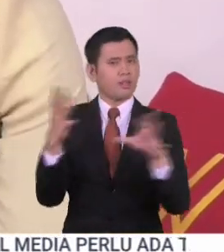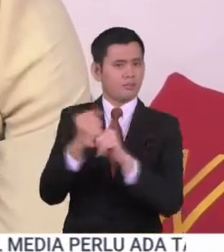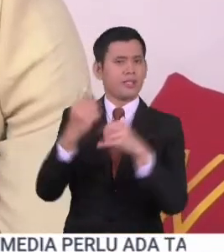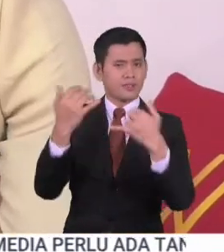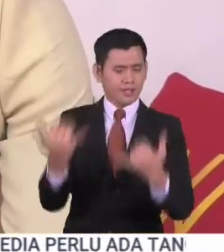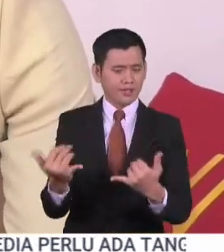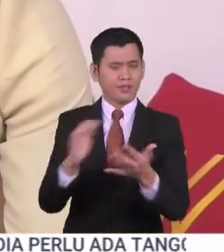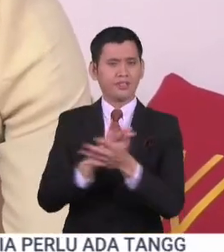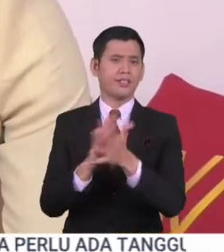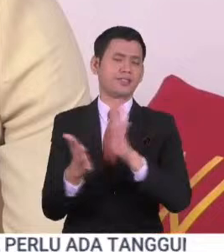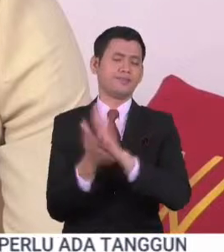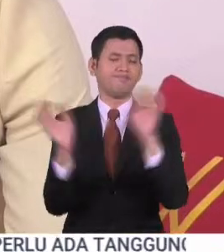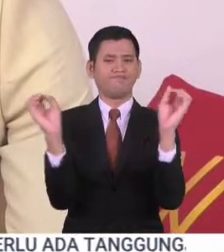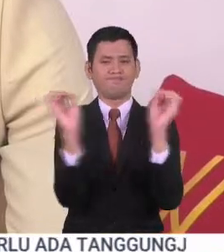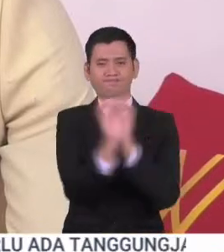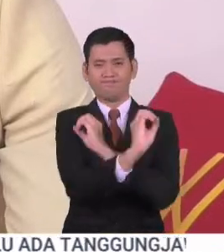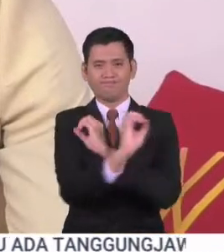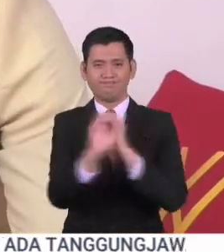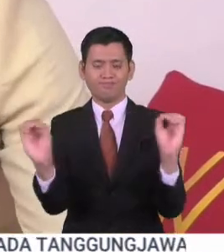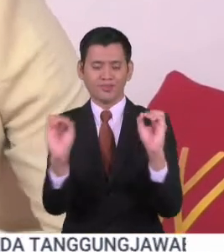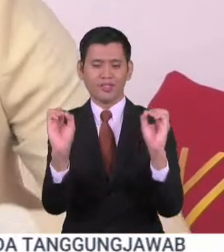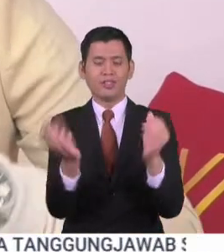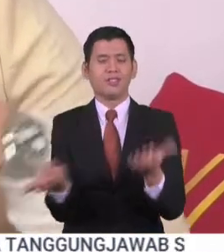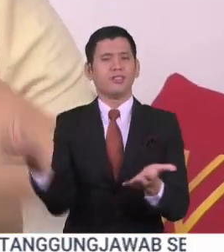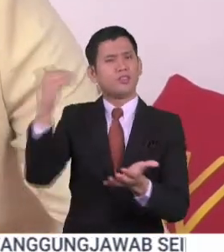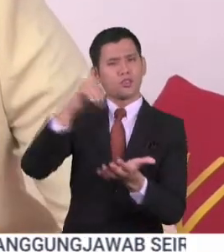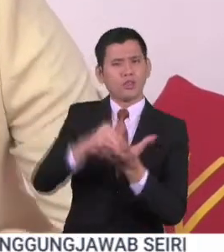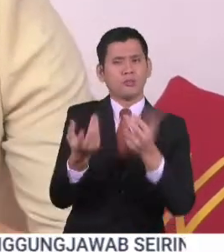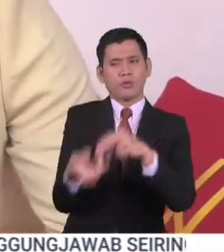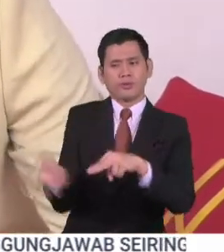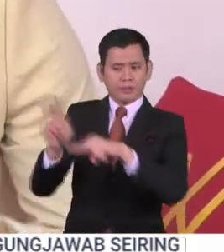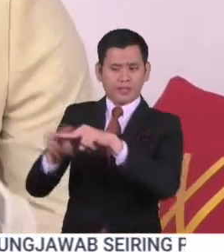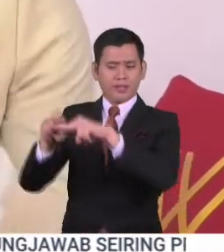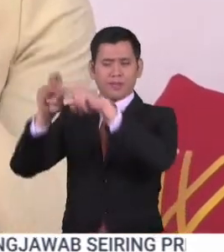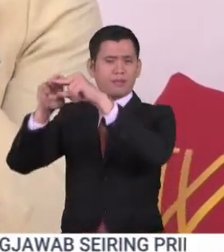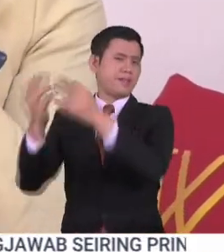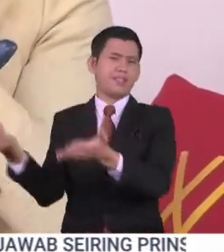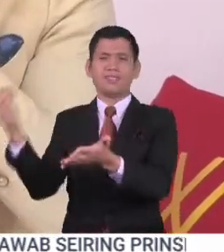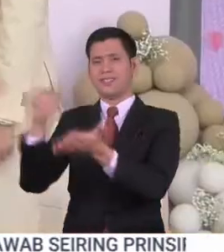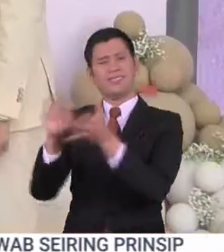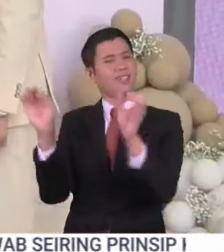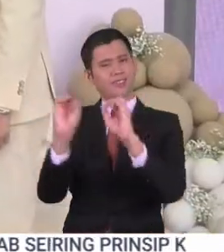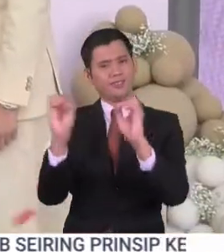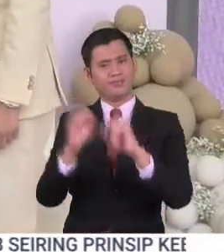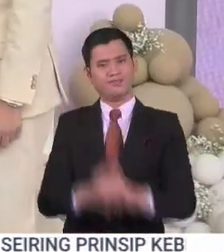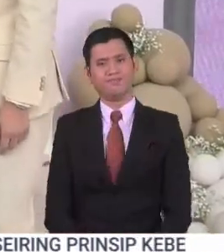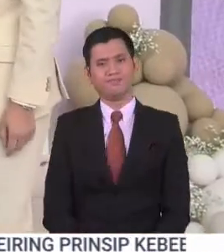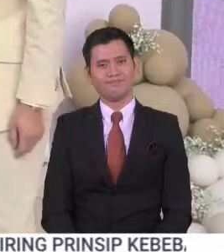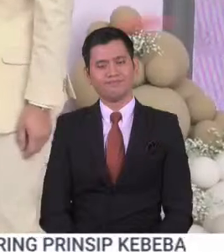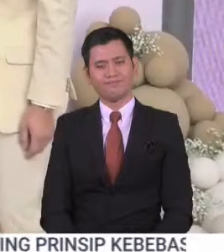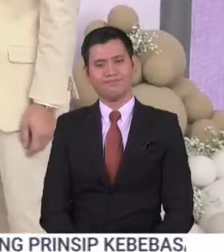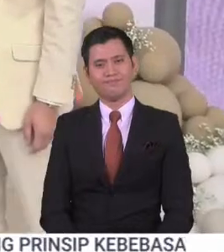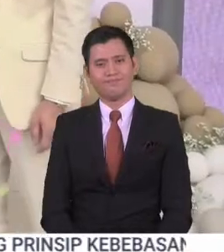dah dapat, so tak ada rambang mata nak tambah lagi.